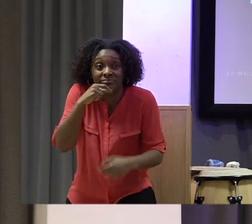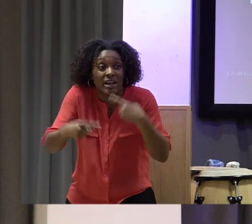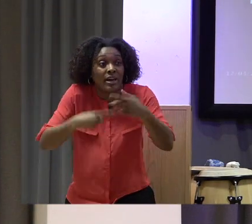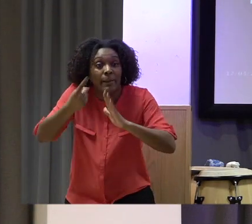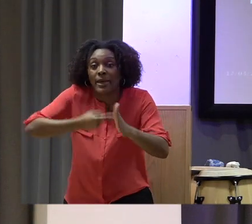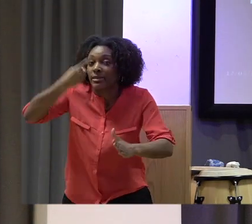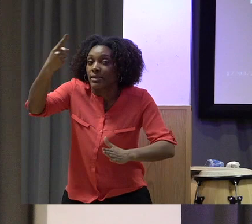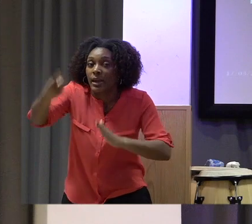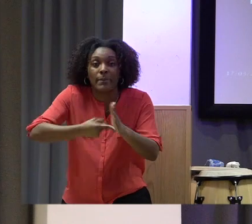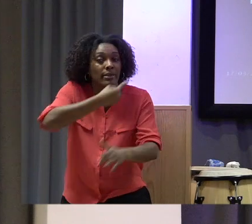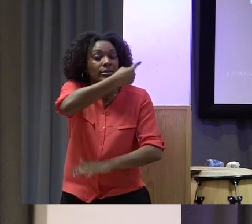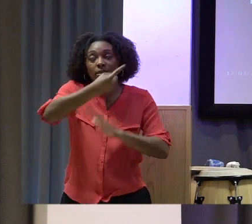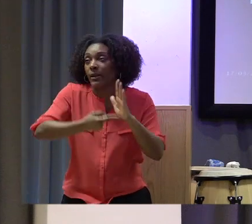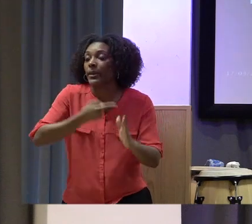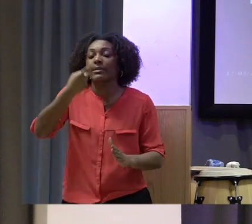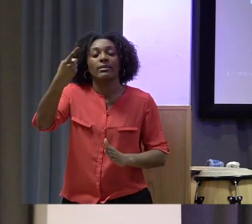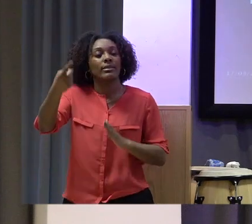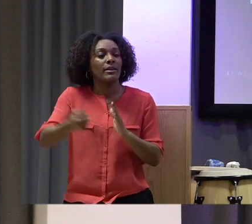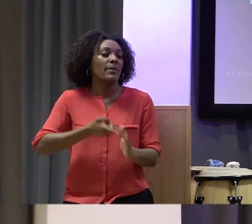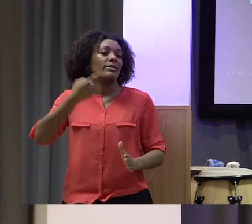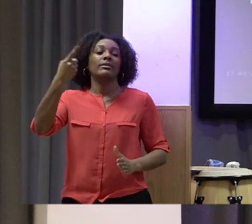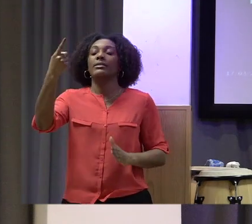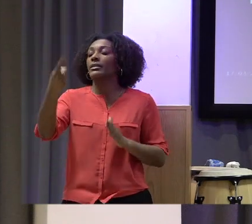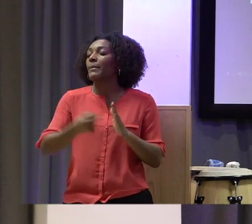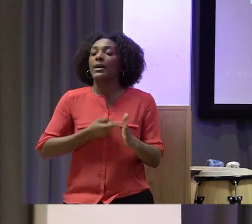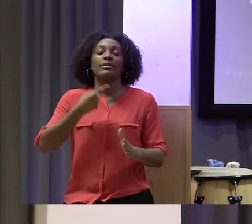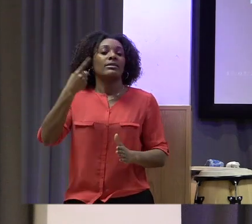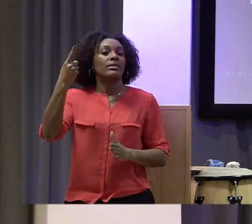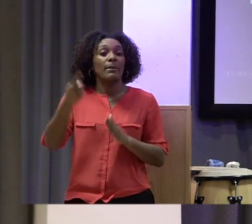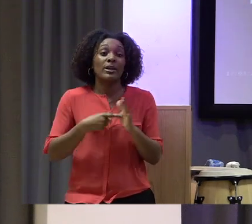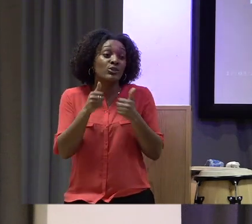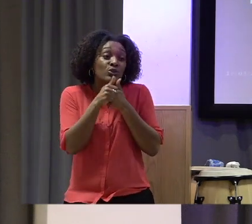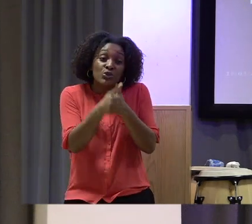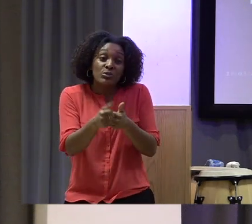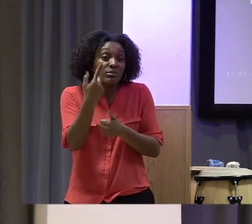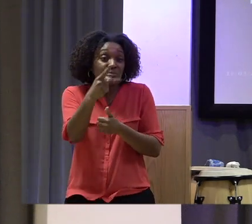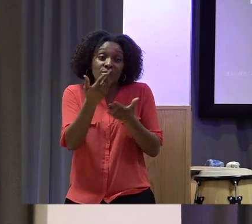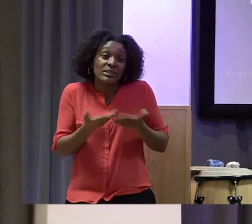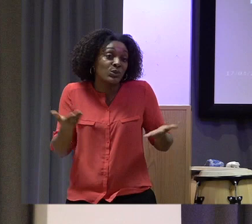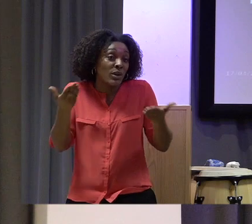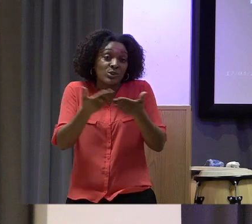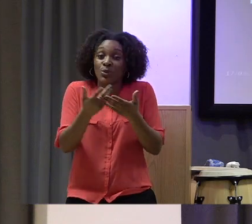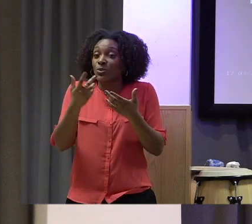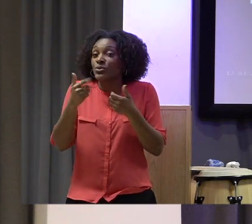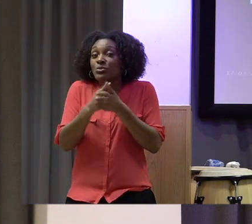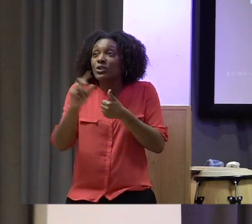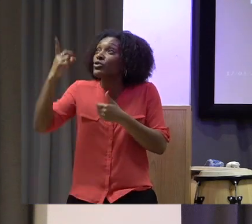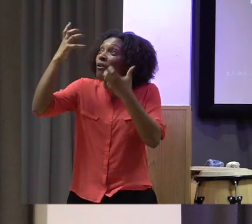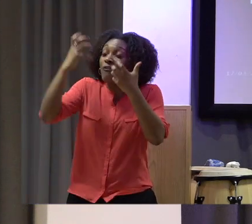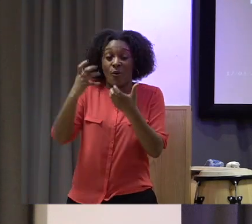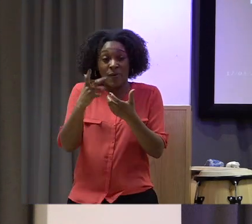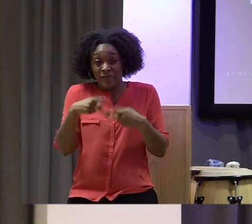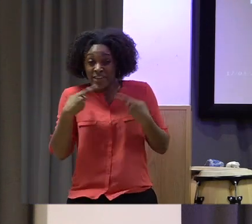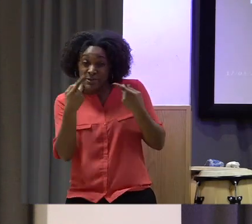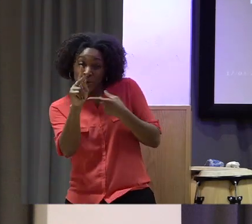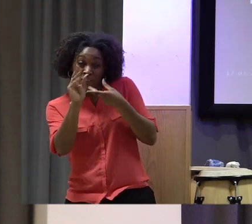Il se répète. Il se répète. En fonction de ce que Dieu veut faire de nos vies. En fonction